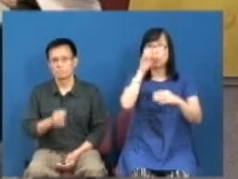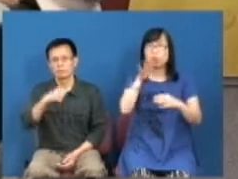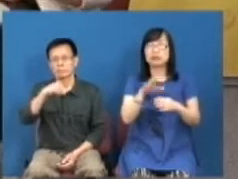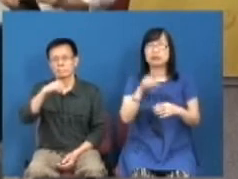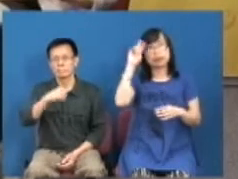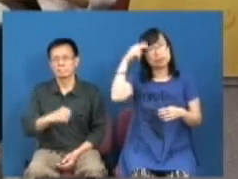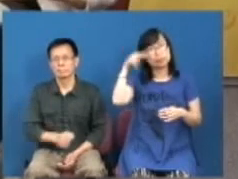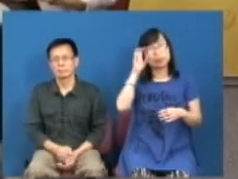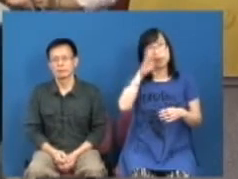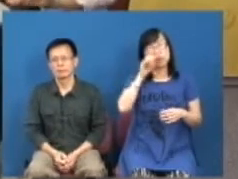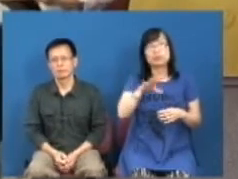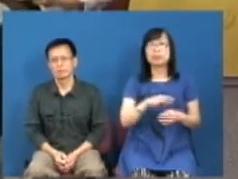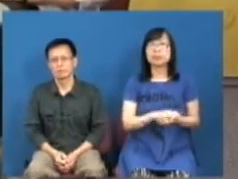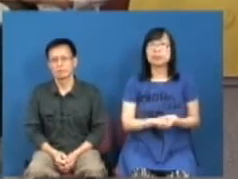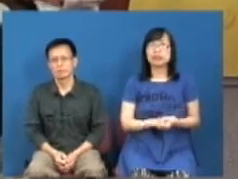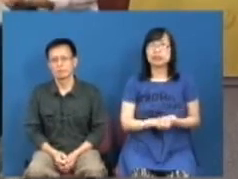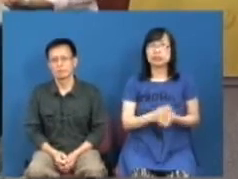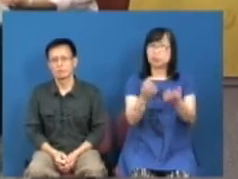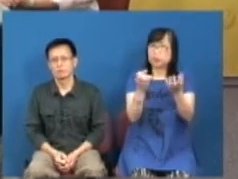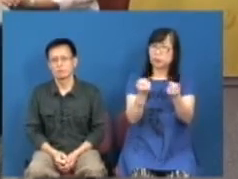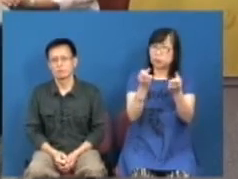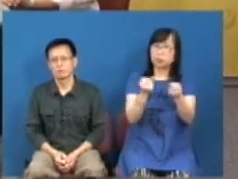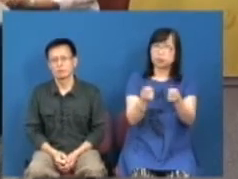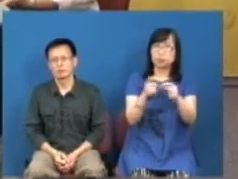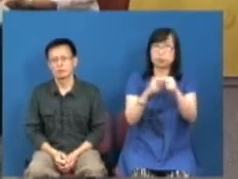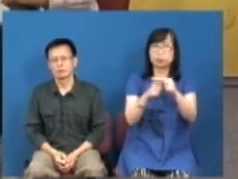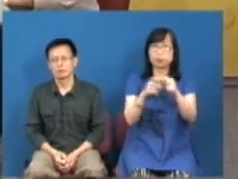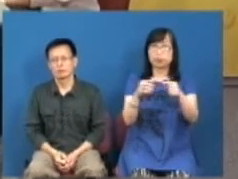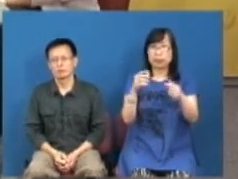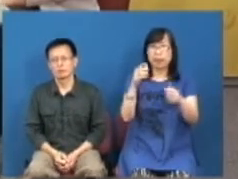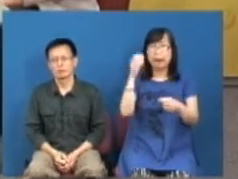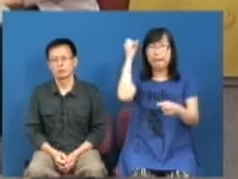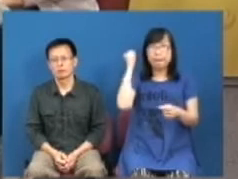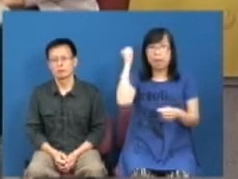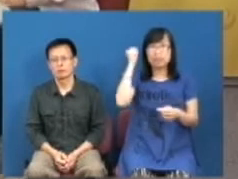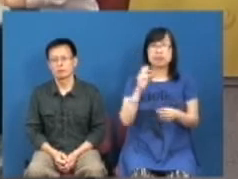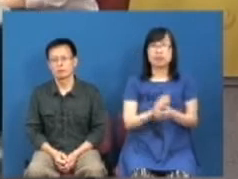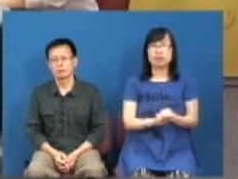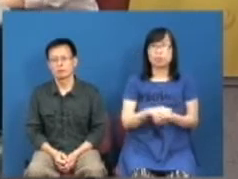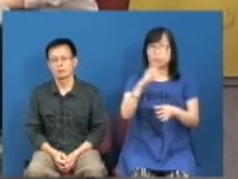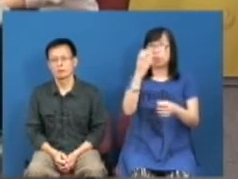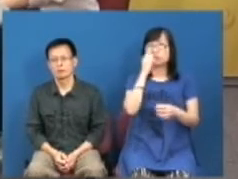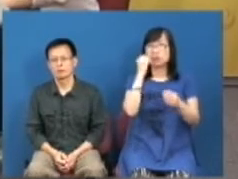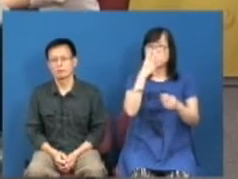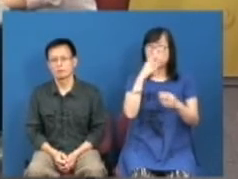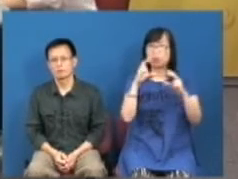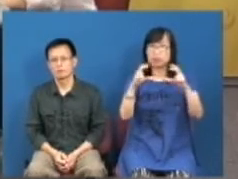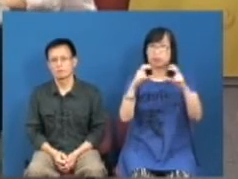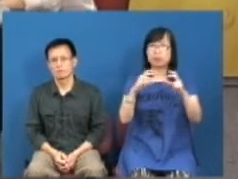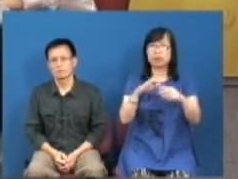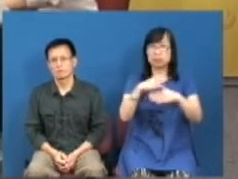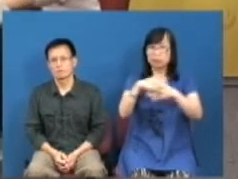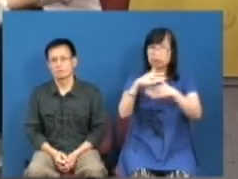親我哋爭取一啲即係中短途嘅巴士咧，佢就話：，一切以呢個港鐵做骨幹，但係好多地方到唔